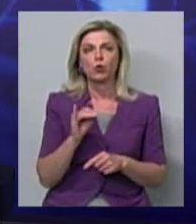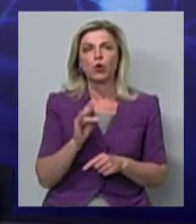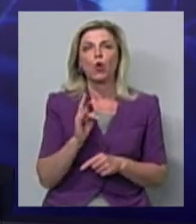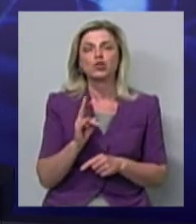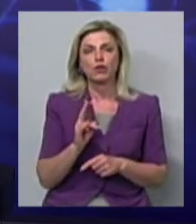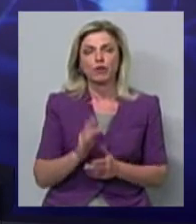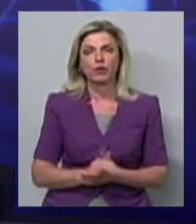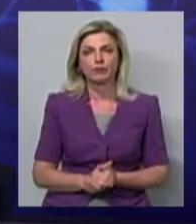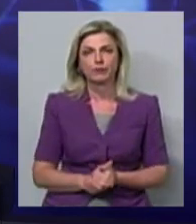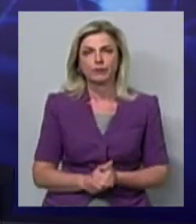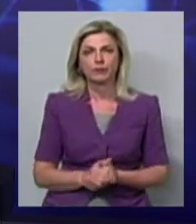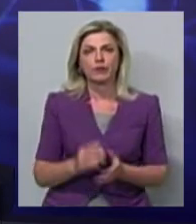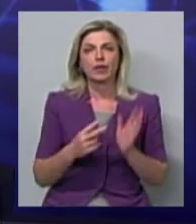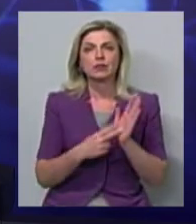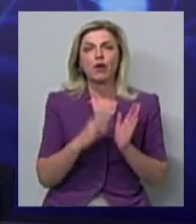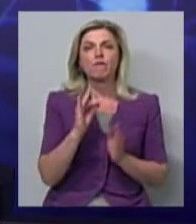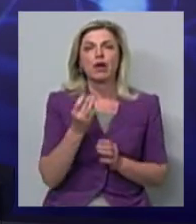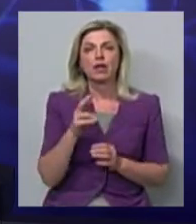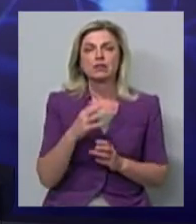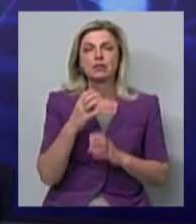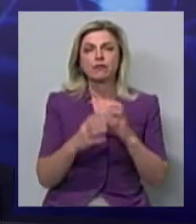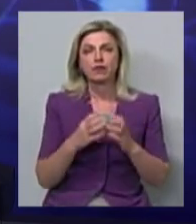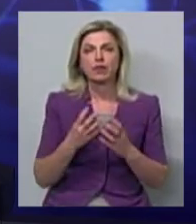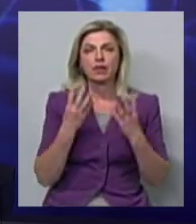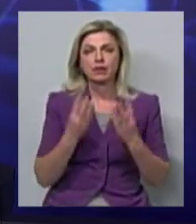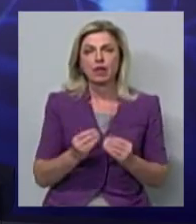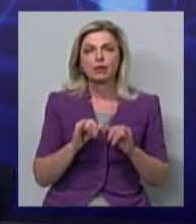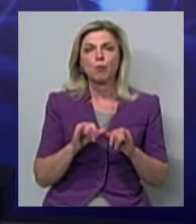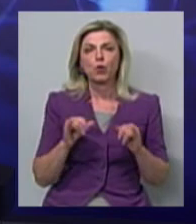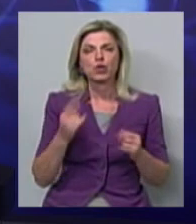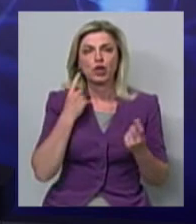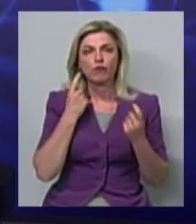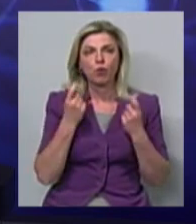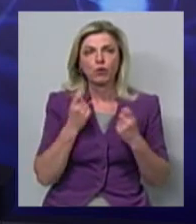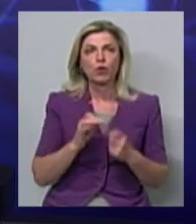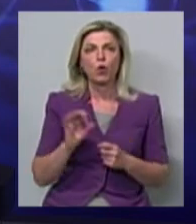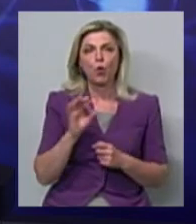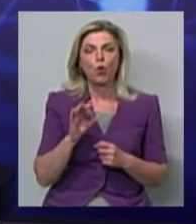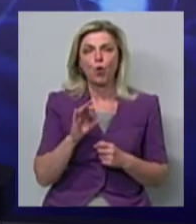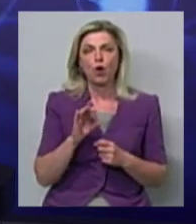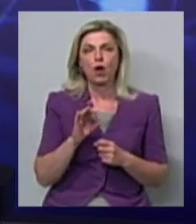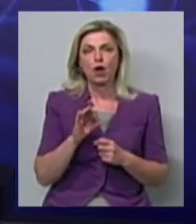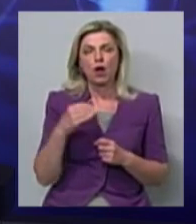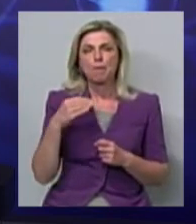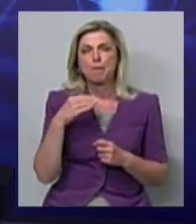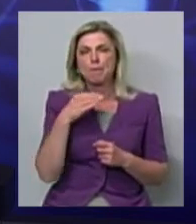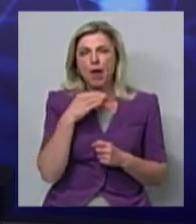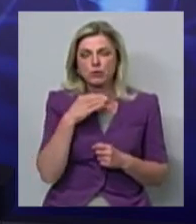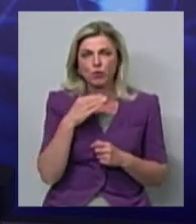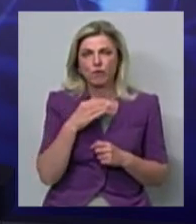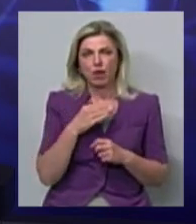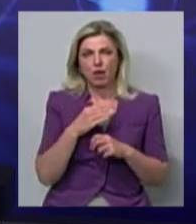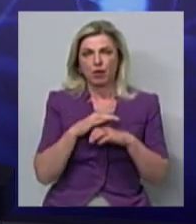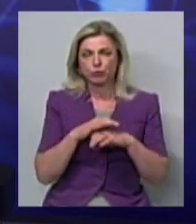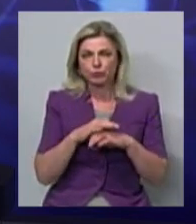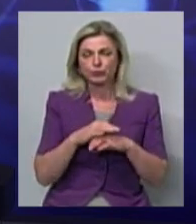Качанова. 7 вересня – Всесвітній день поширення інформації про м'язову дистрофію Дюшена. Це одне